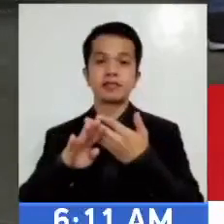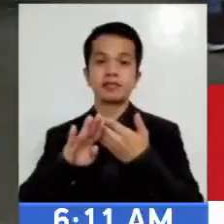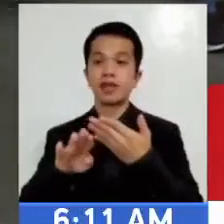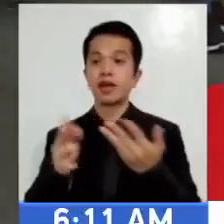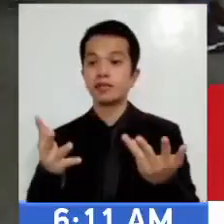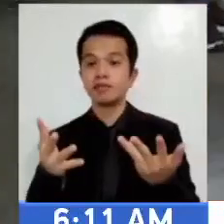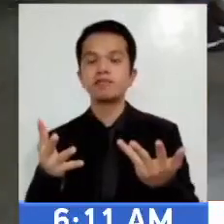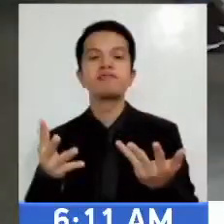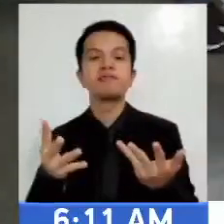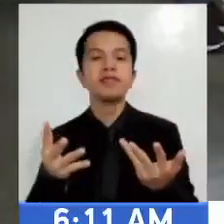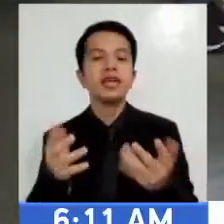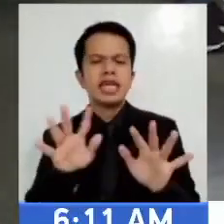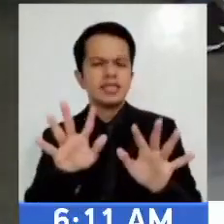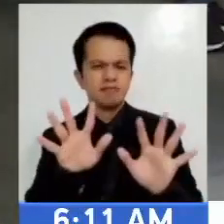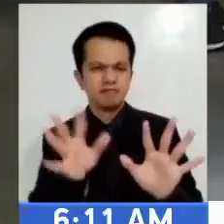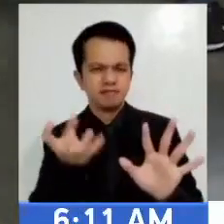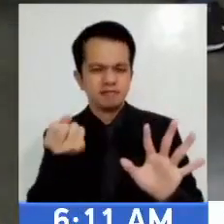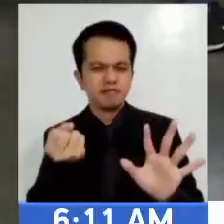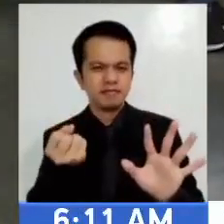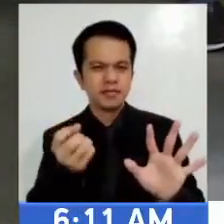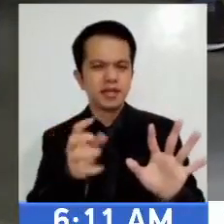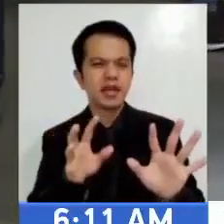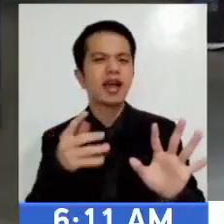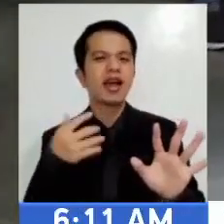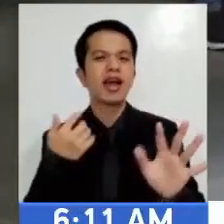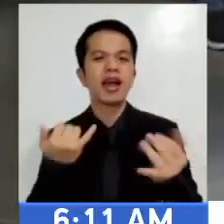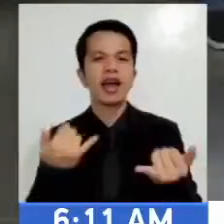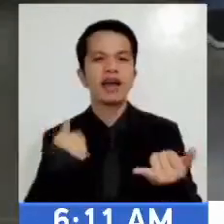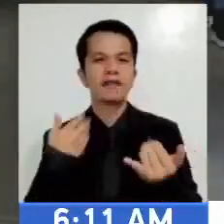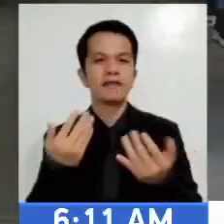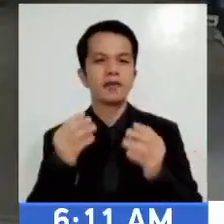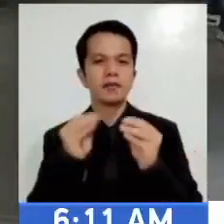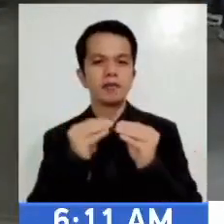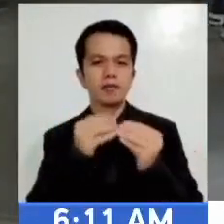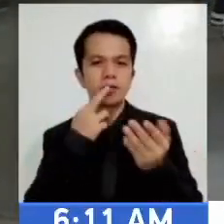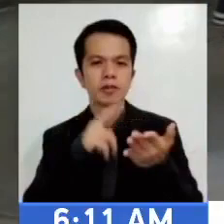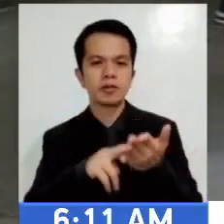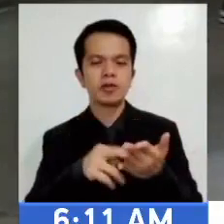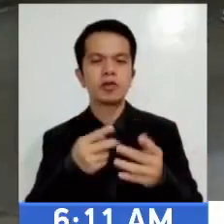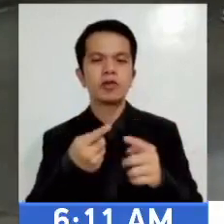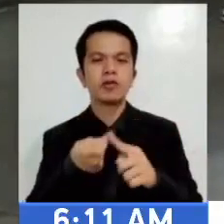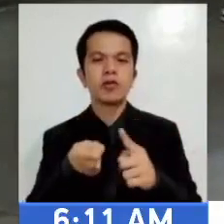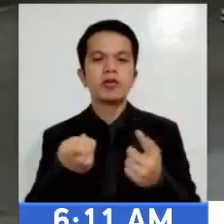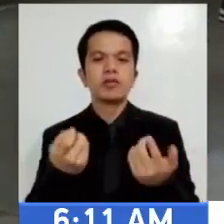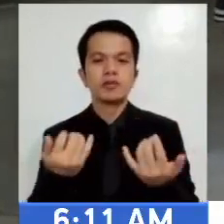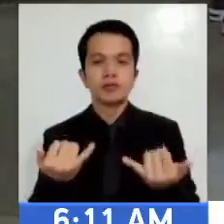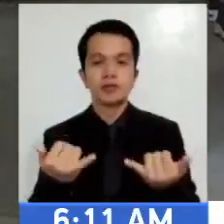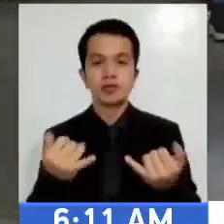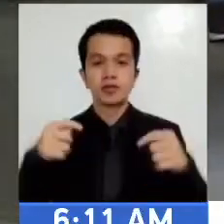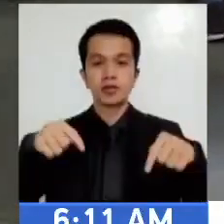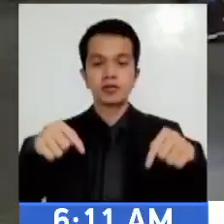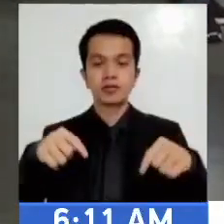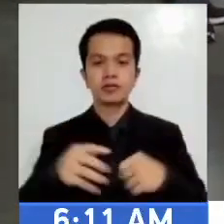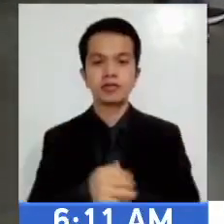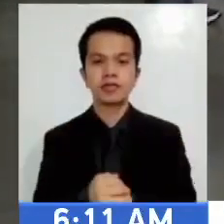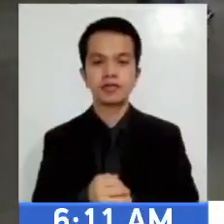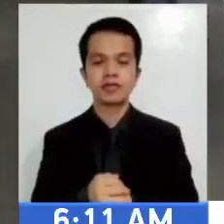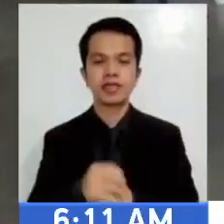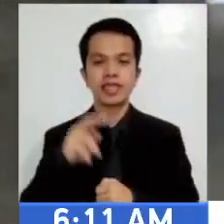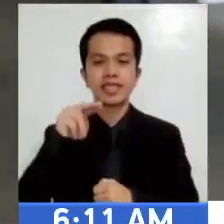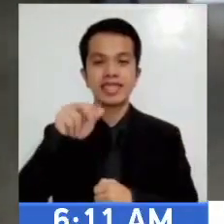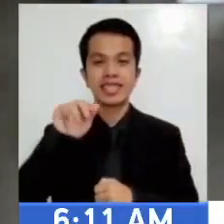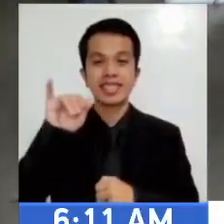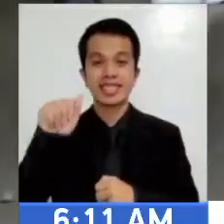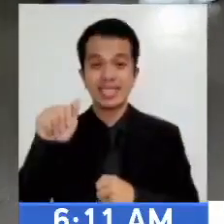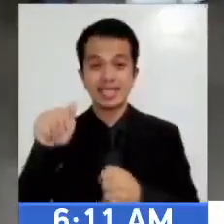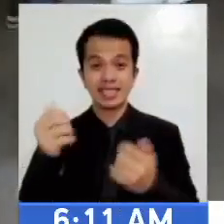samantala, bago po tayo bumalik sa studio, ay meron po muna tayo mga report mula dito sa ating kinalalagyan dito po sa NAIA. Ang sa ibang usapin